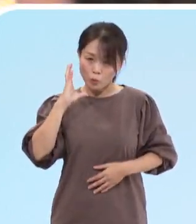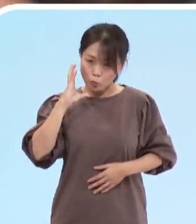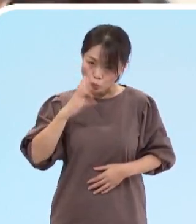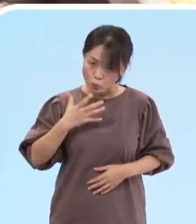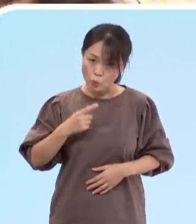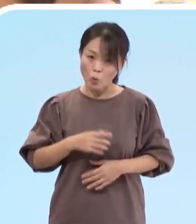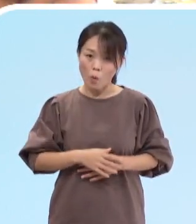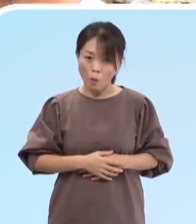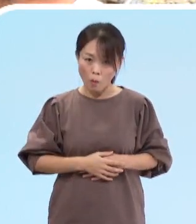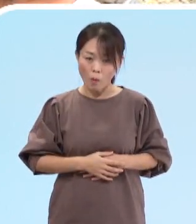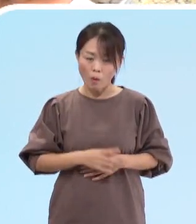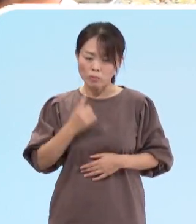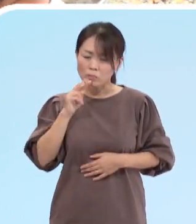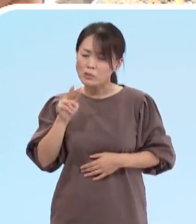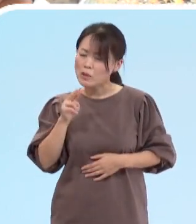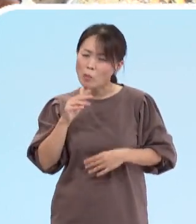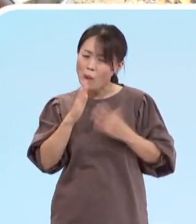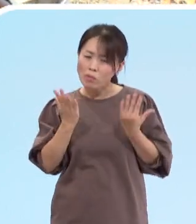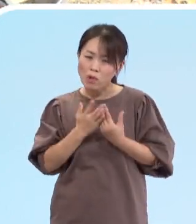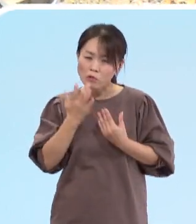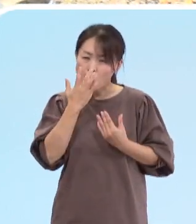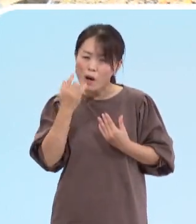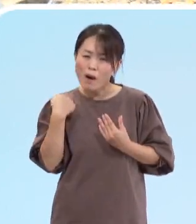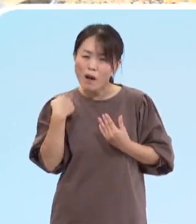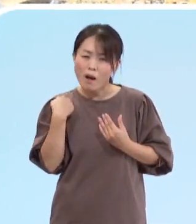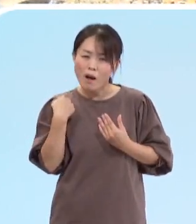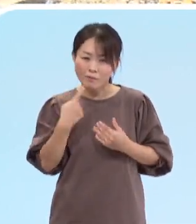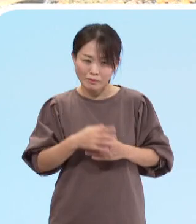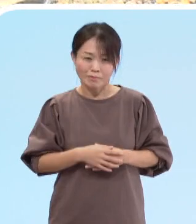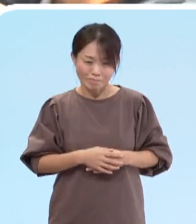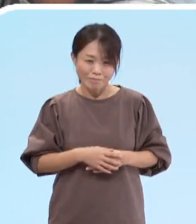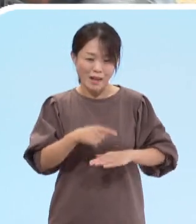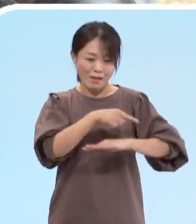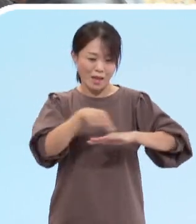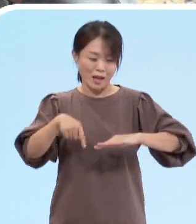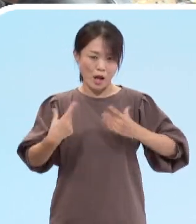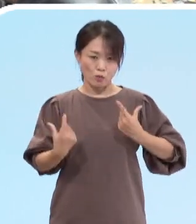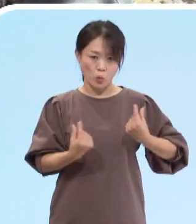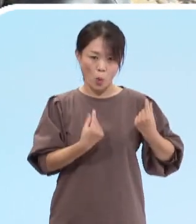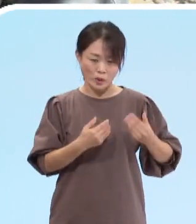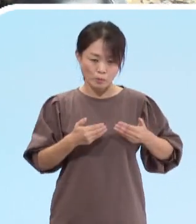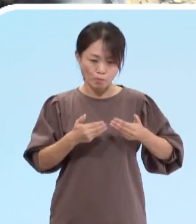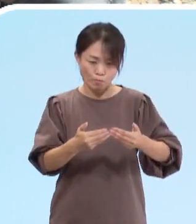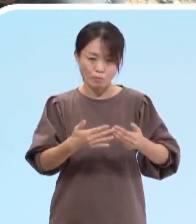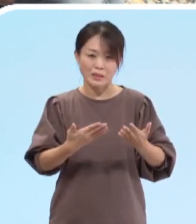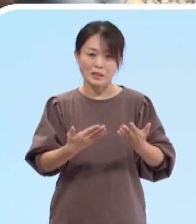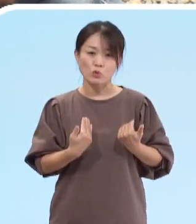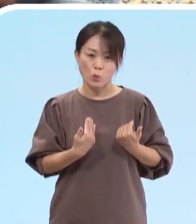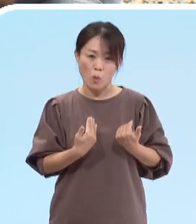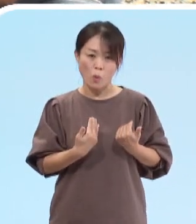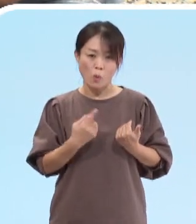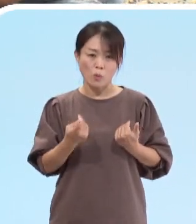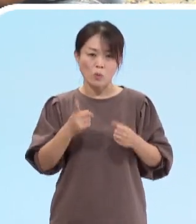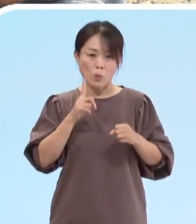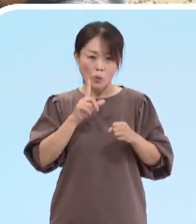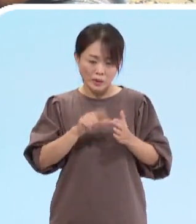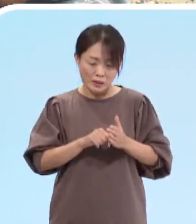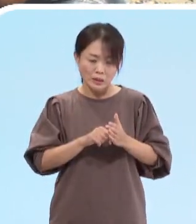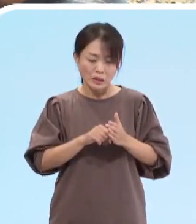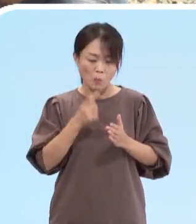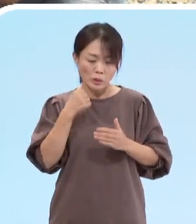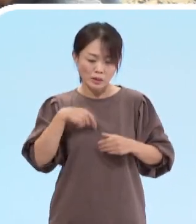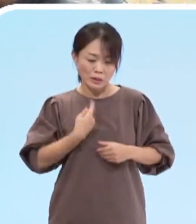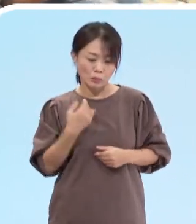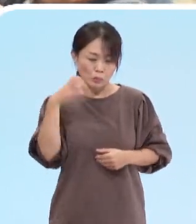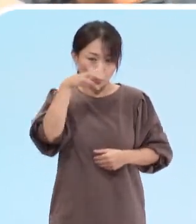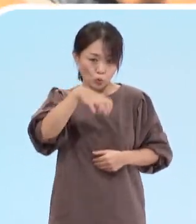な。まあ私にしたら何のこっちゃわからないんですけど 計画通りに施工していかなきゃいけないじゃないですか。 はいはいはい。 でその時